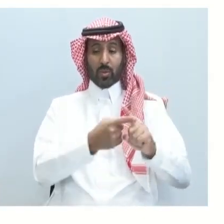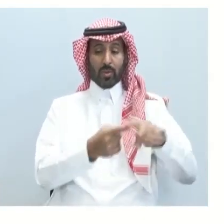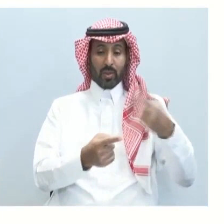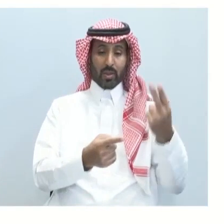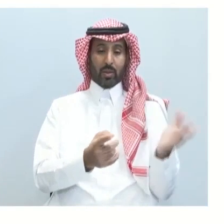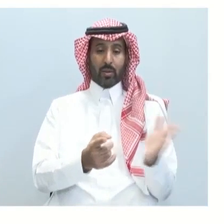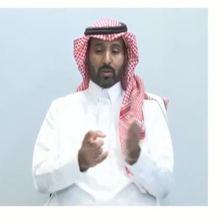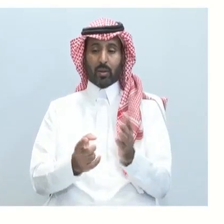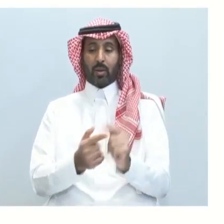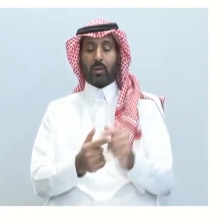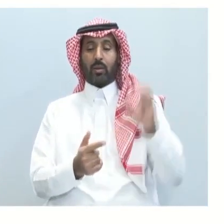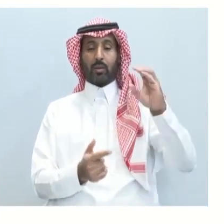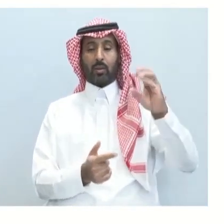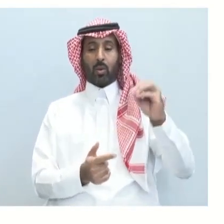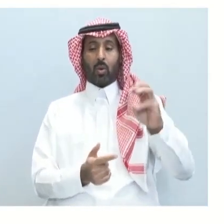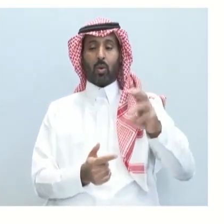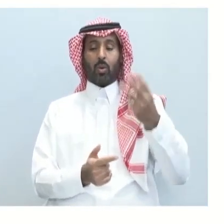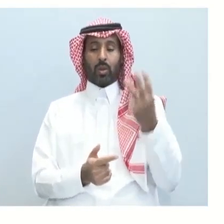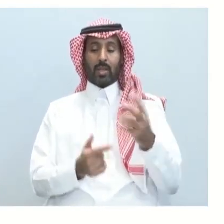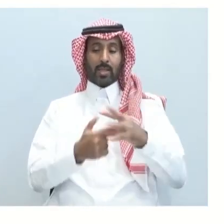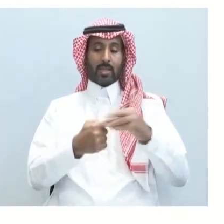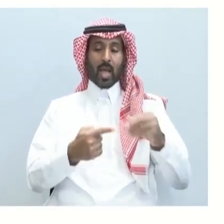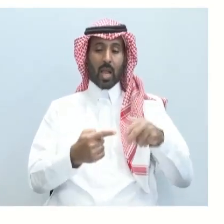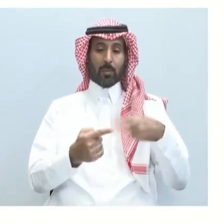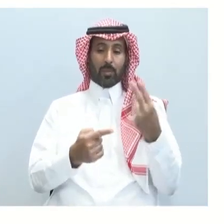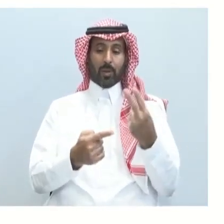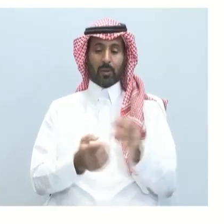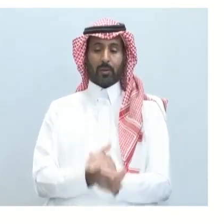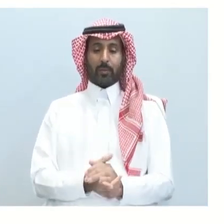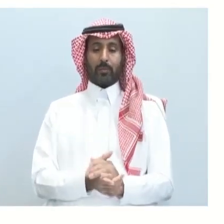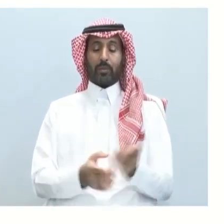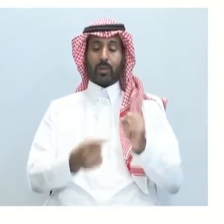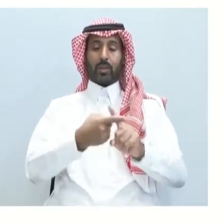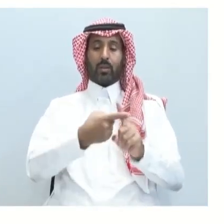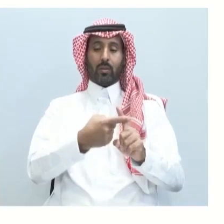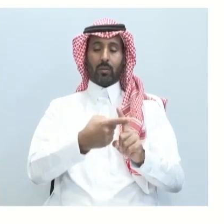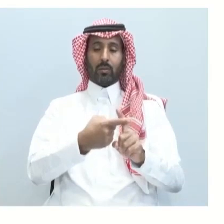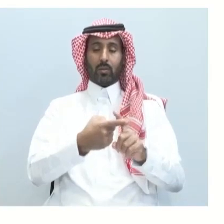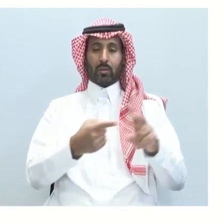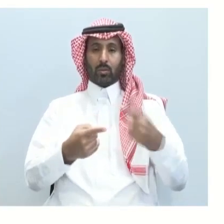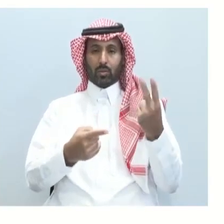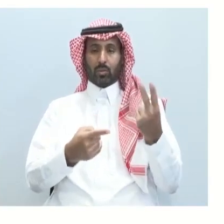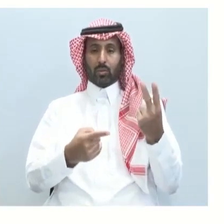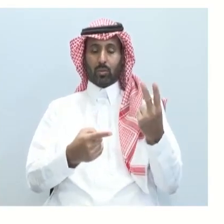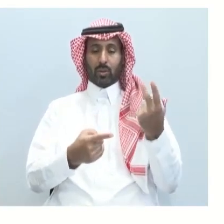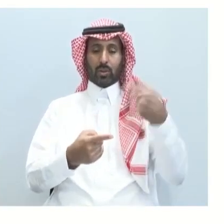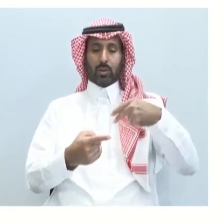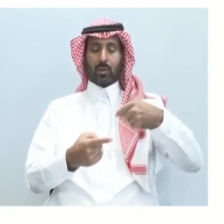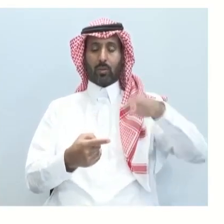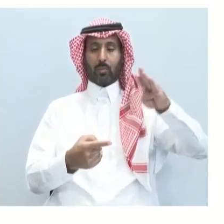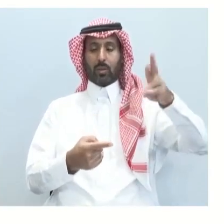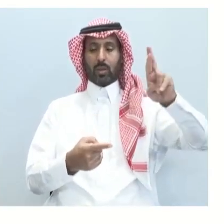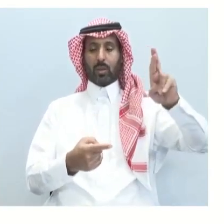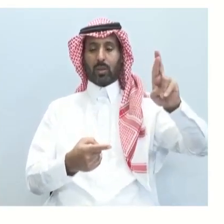الكربونات اللي هو سي او 3 سالب اثنين سالب اثنين زائدا التو اتش بي ار